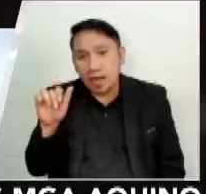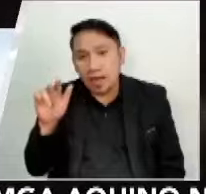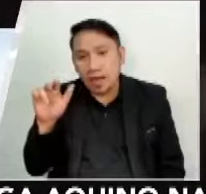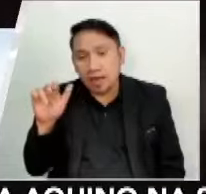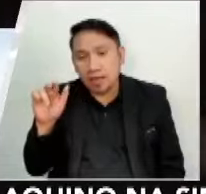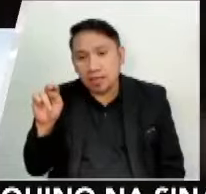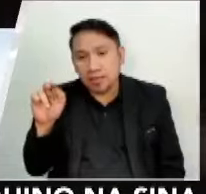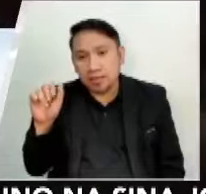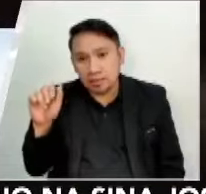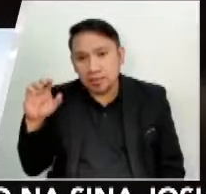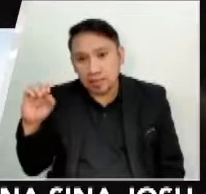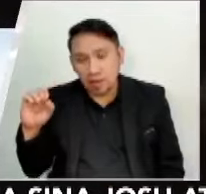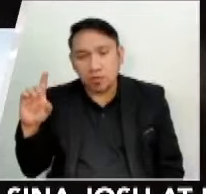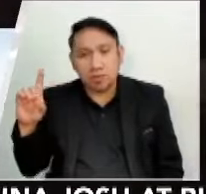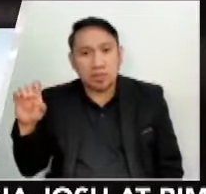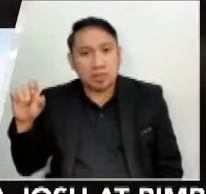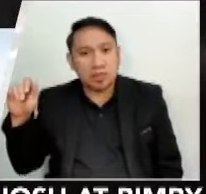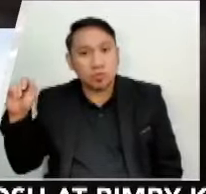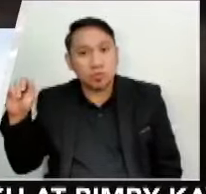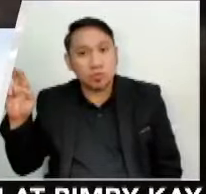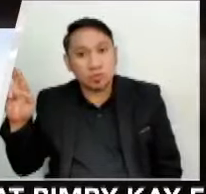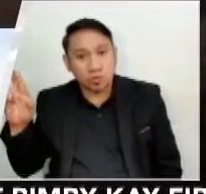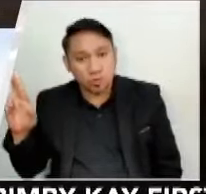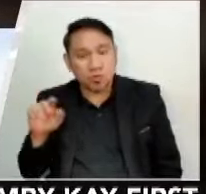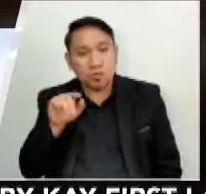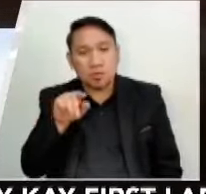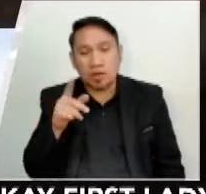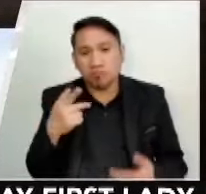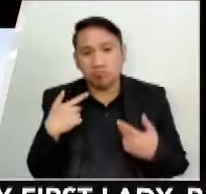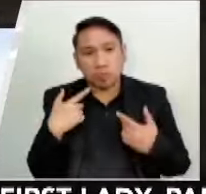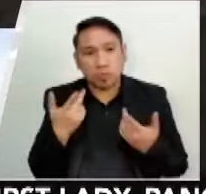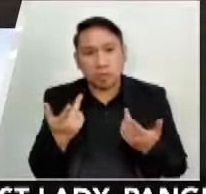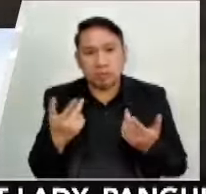Dahil sa tindi ng agos ng baha, stranded ang ilang motorista.